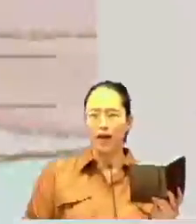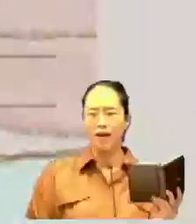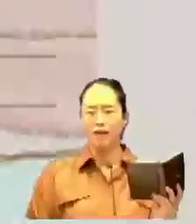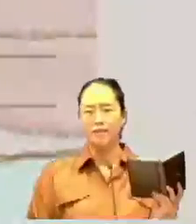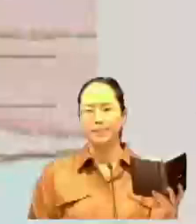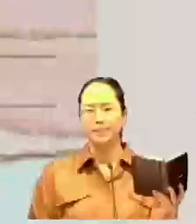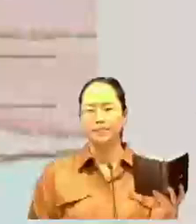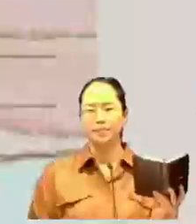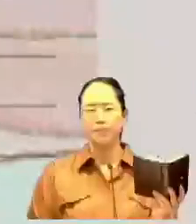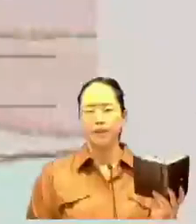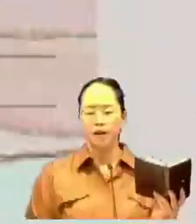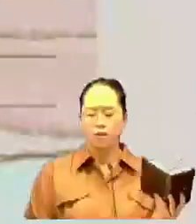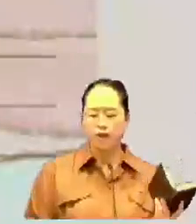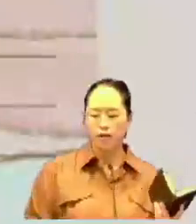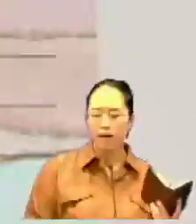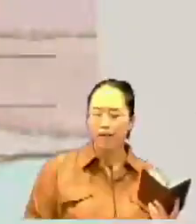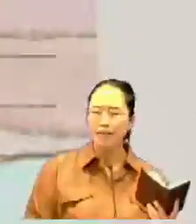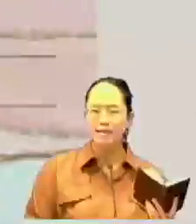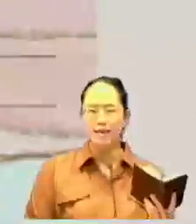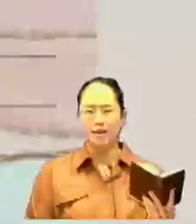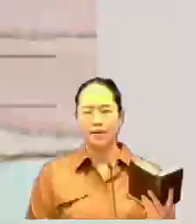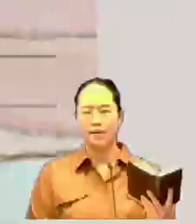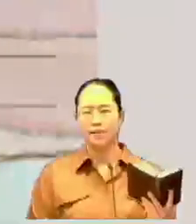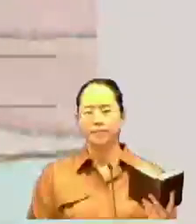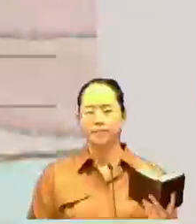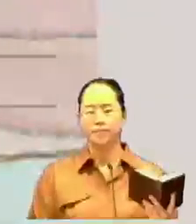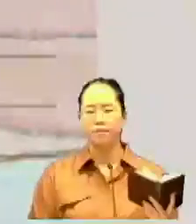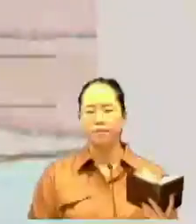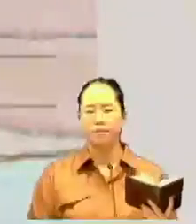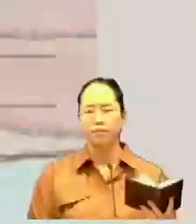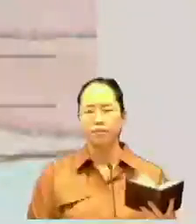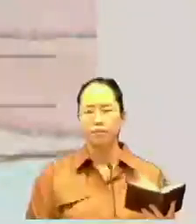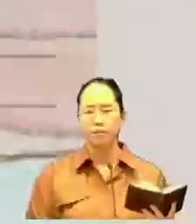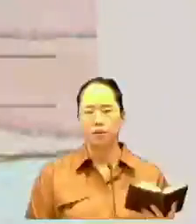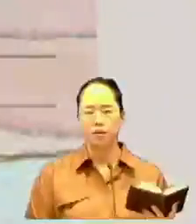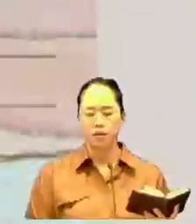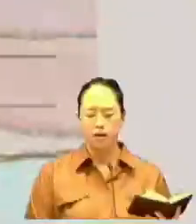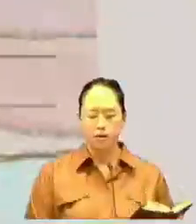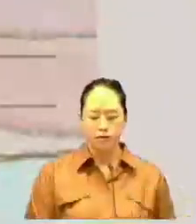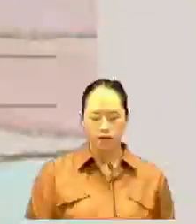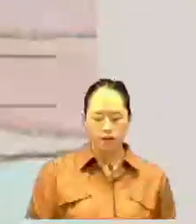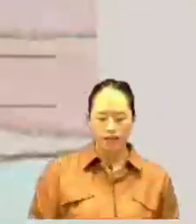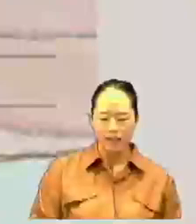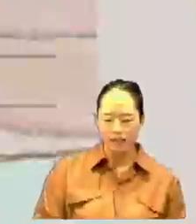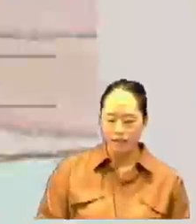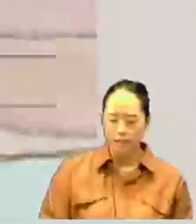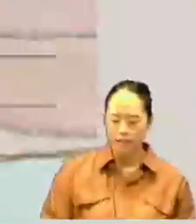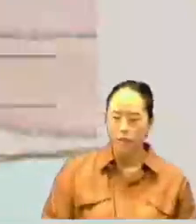是神的话语吗？真的有神吗？